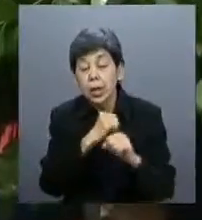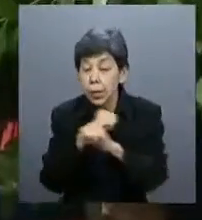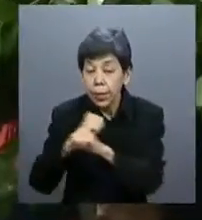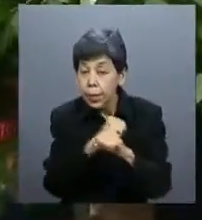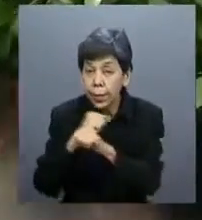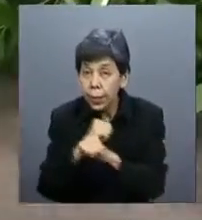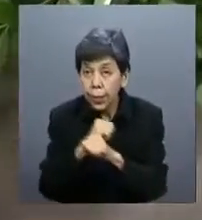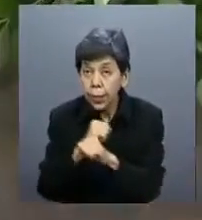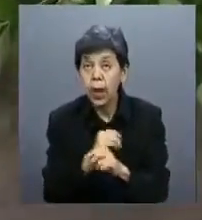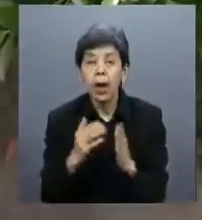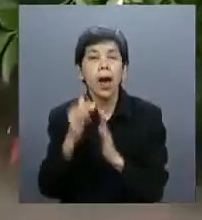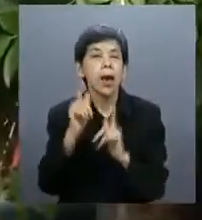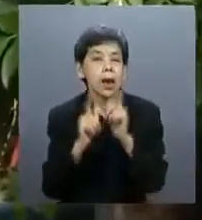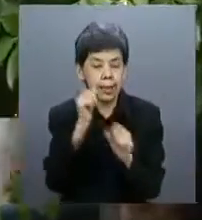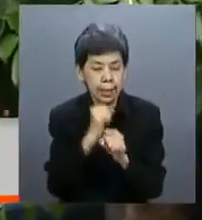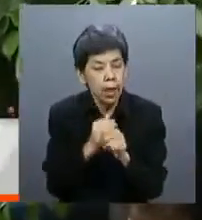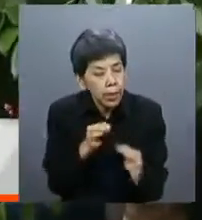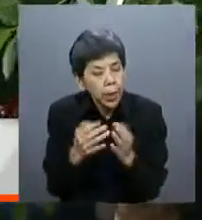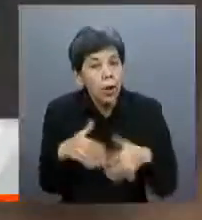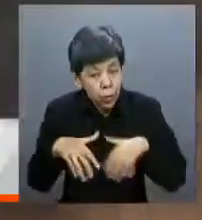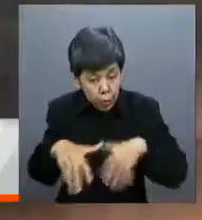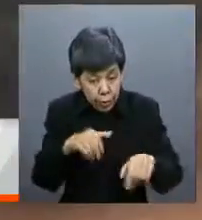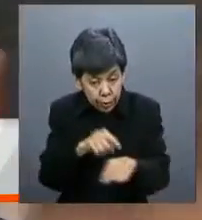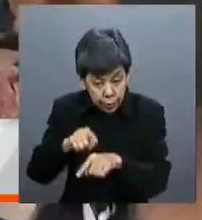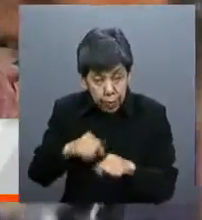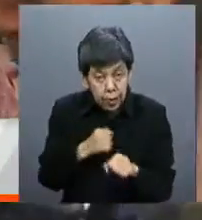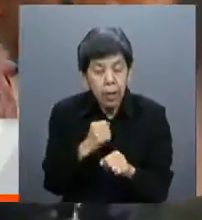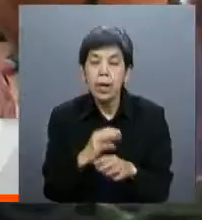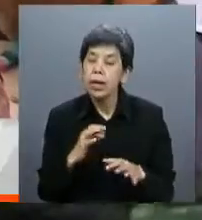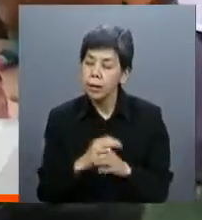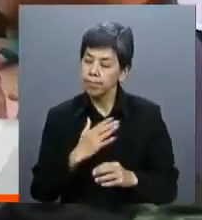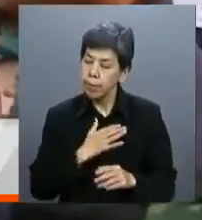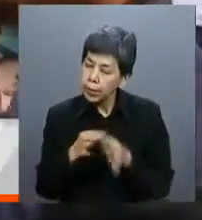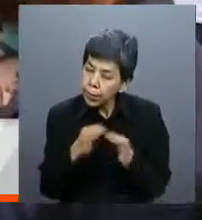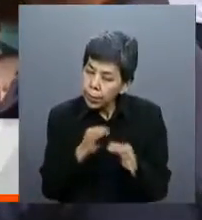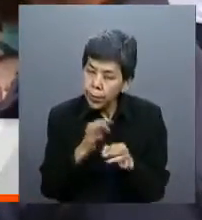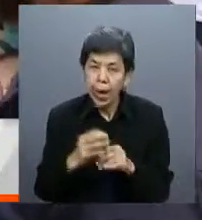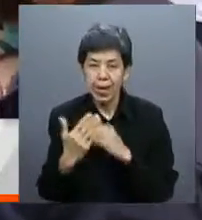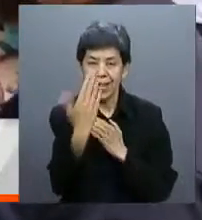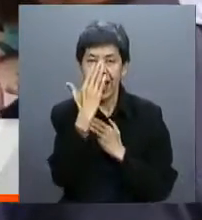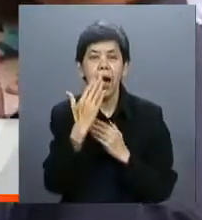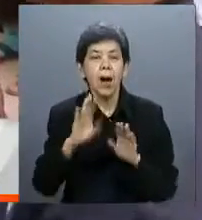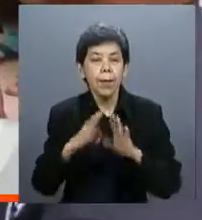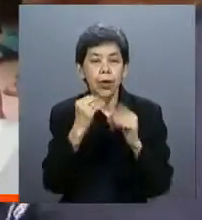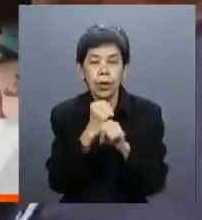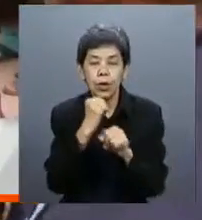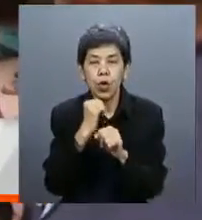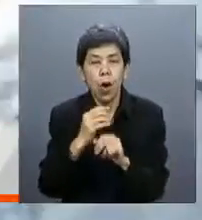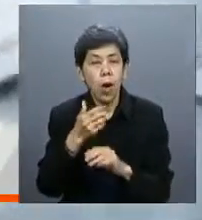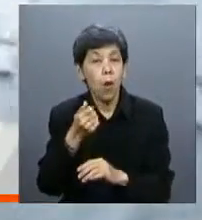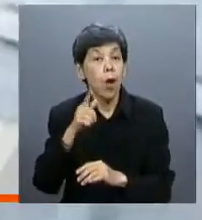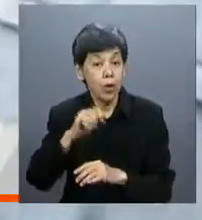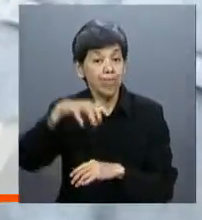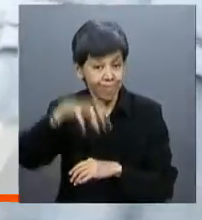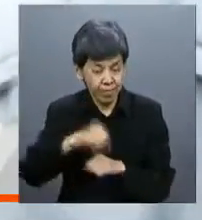งบอำเภอวังสะพุงจังหวัดเลยเข้าเจรจากับกลุ่มที่เรียกตัวเองว่าคนรักบ้านเกิดที่บริเวณด้านหน้าประตูทางเข้าที่ทำการอบต.